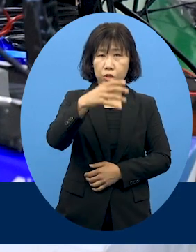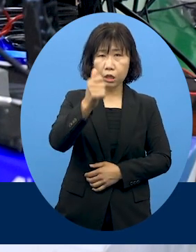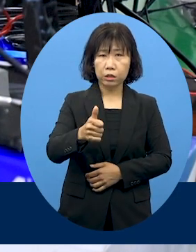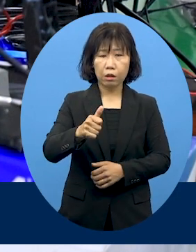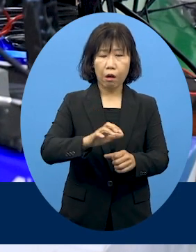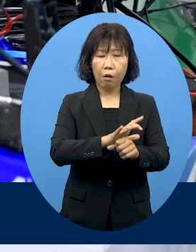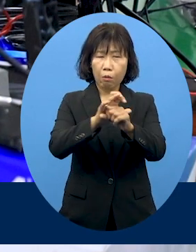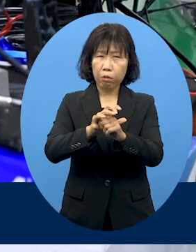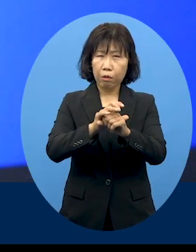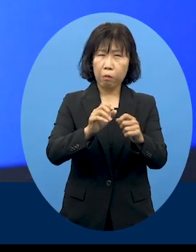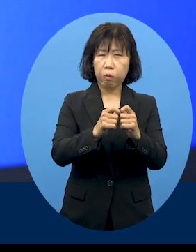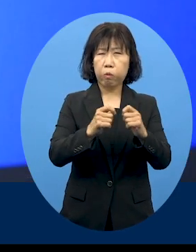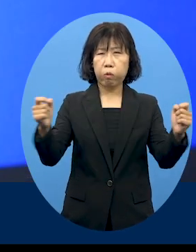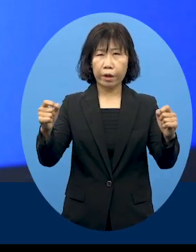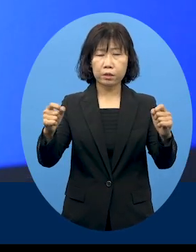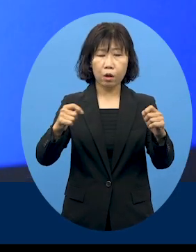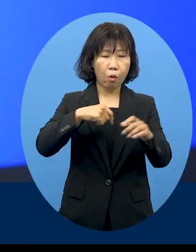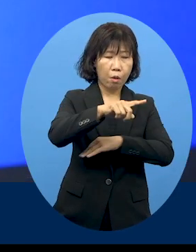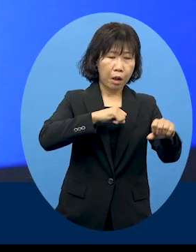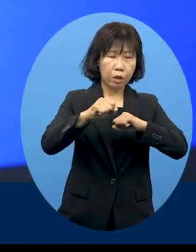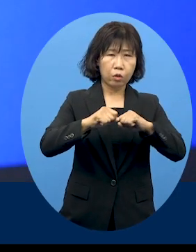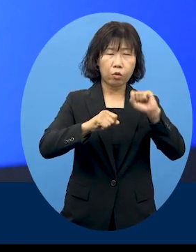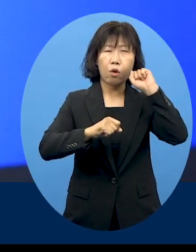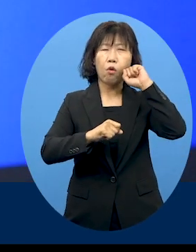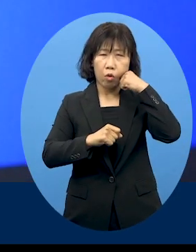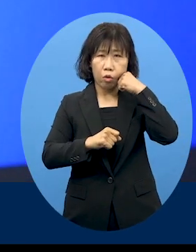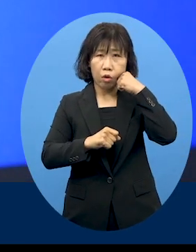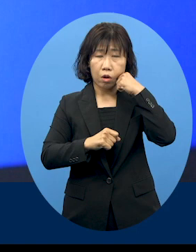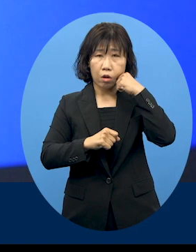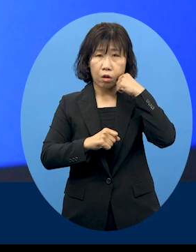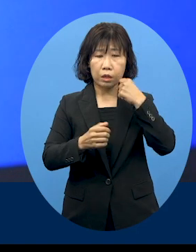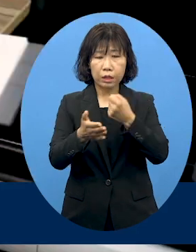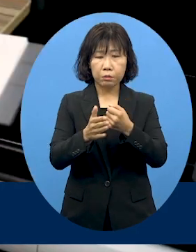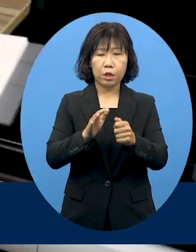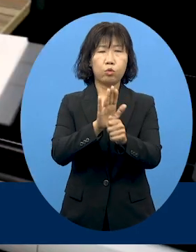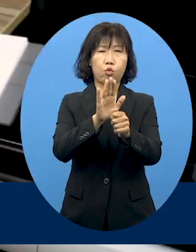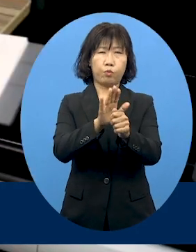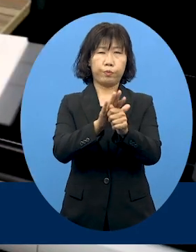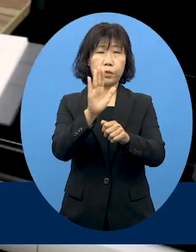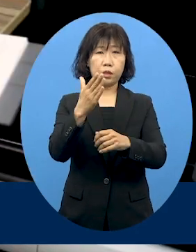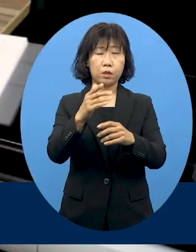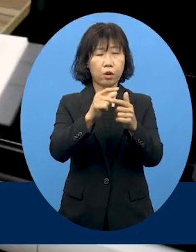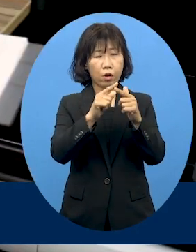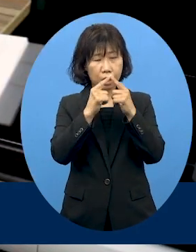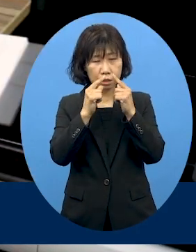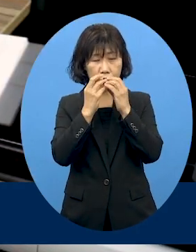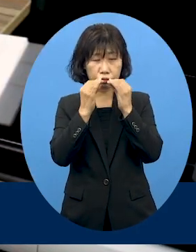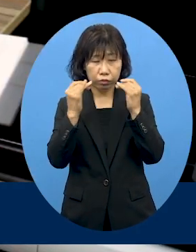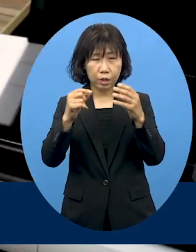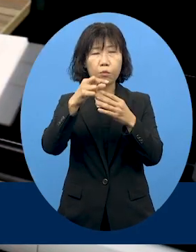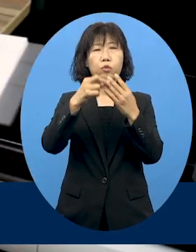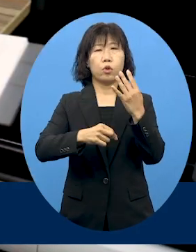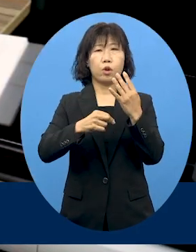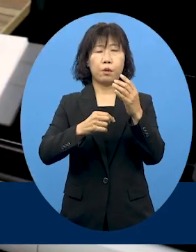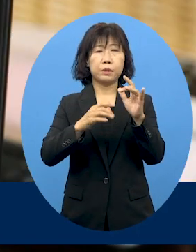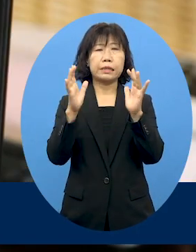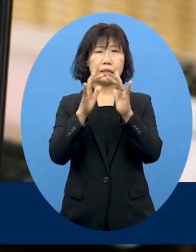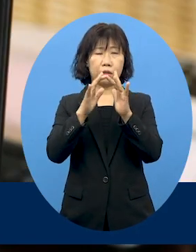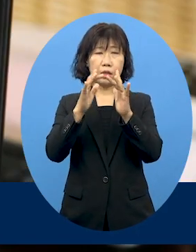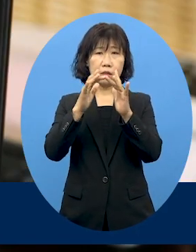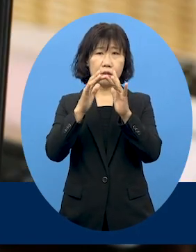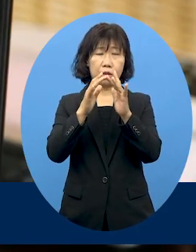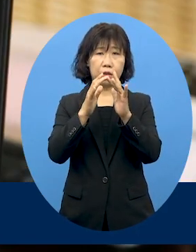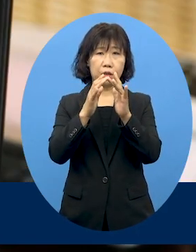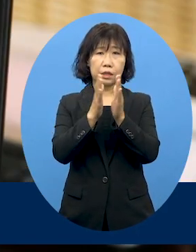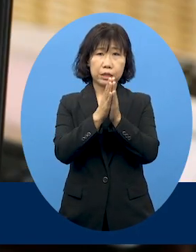구청장은 코로나 이브에 장기화로 외부 활동이 쉽지 않은 구민들에게 도움이 될 수 있도록 다양한 교육프로그램을 온라인에서